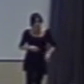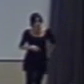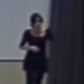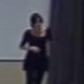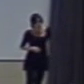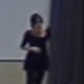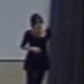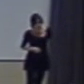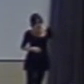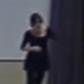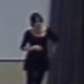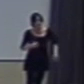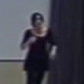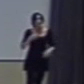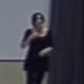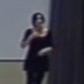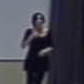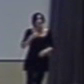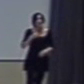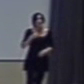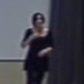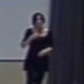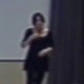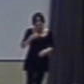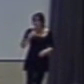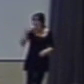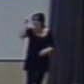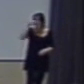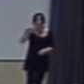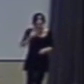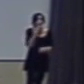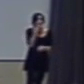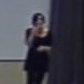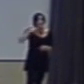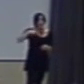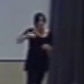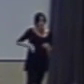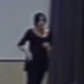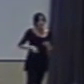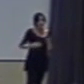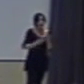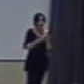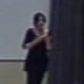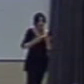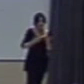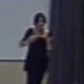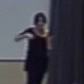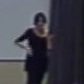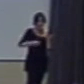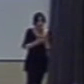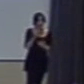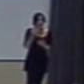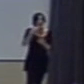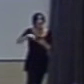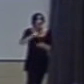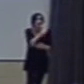Això és una altra cosa, jo crec que encara és més interessant. Això és un periodista que hi ha al Yemen, Jeb Bone, un freelance, que... En un moment de quan el president del Yemen